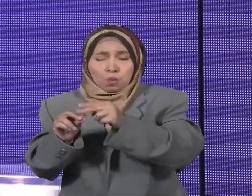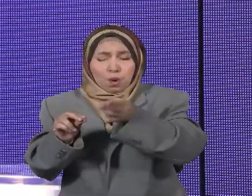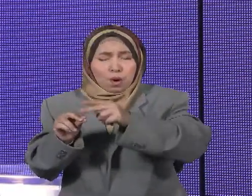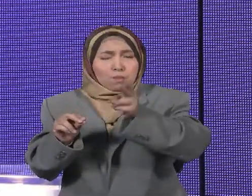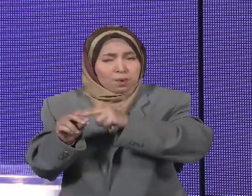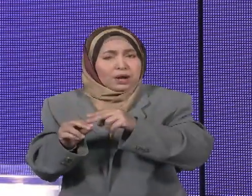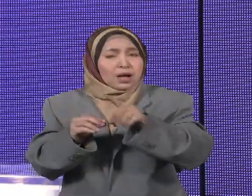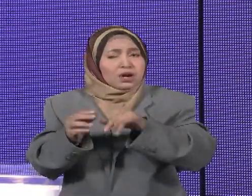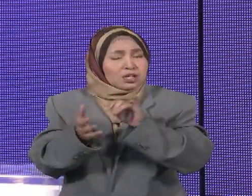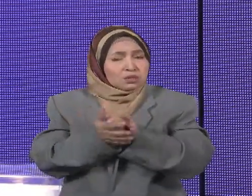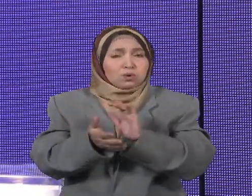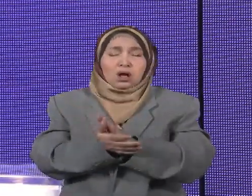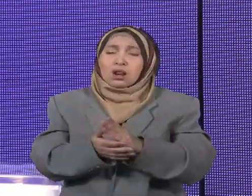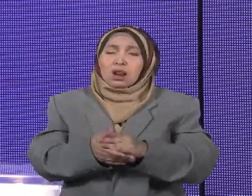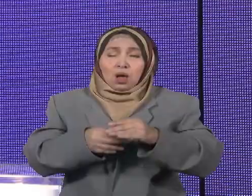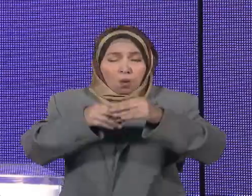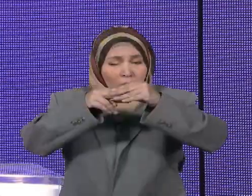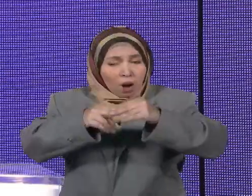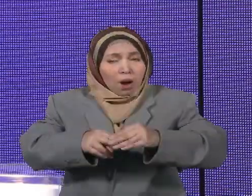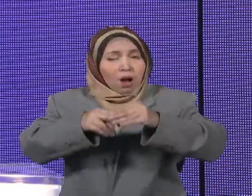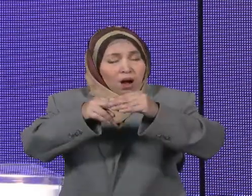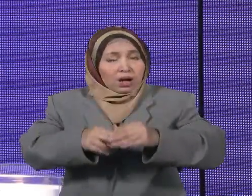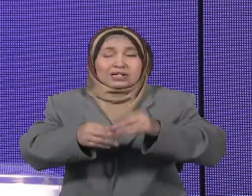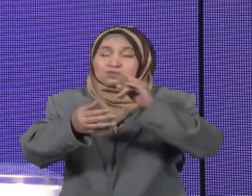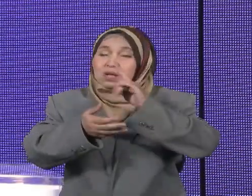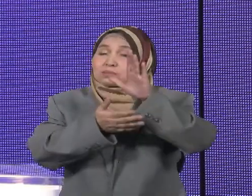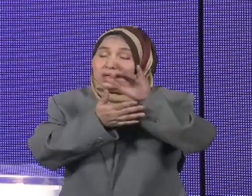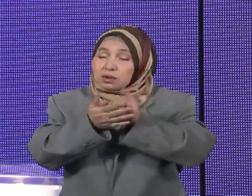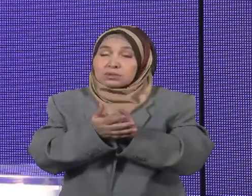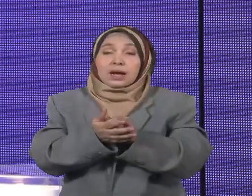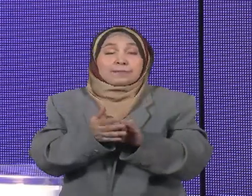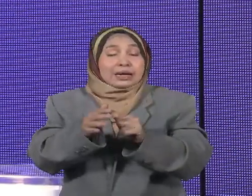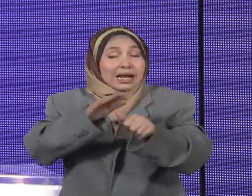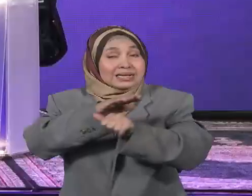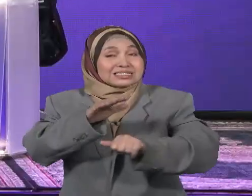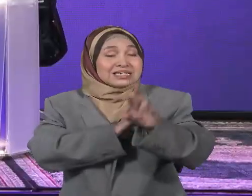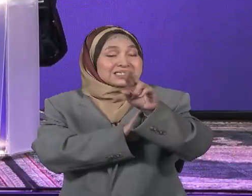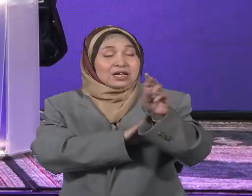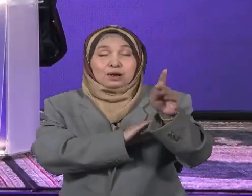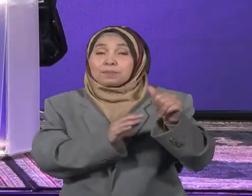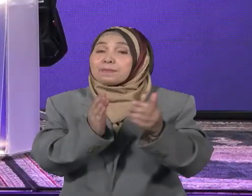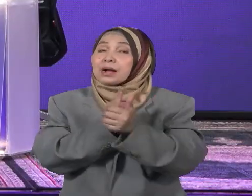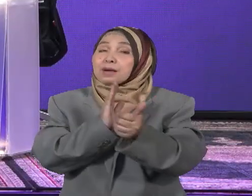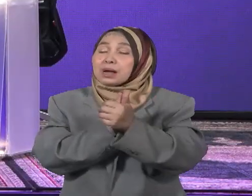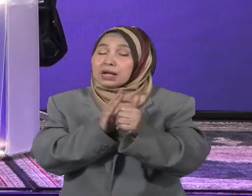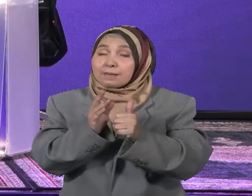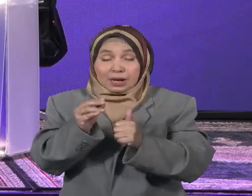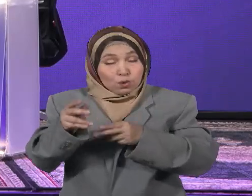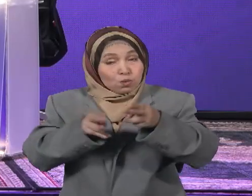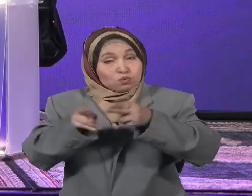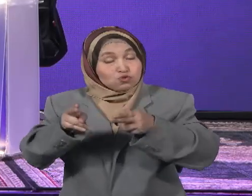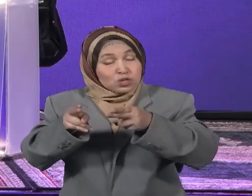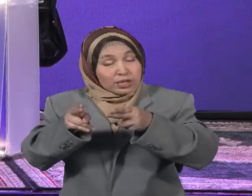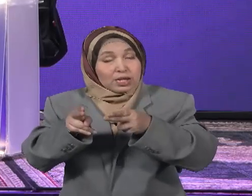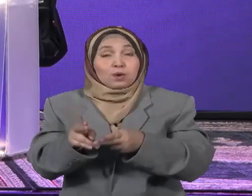perkara tersebut ya. Kalau akadnya itu berasaskan riba, perlu kita tanya kepada pakar-pakar bahagian pengurusan keuangan ataupun